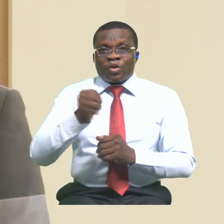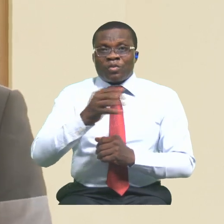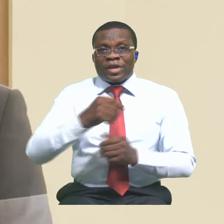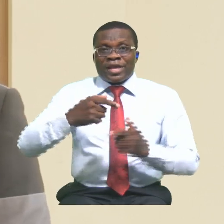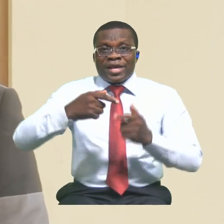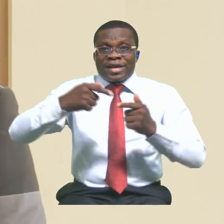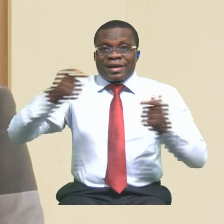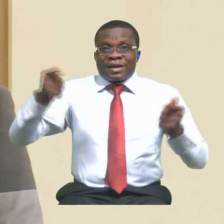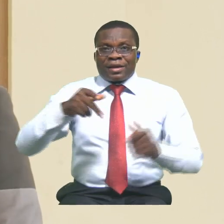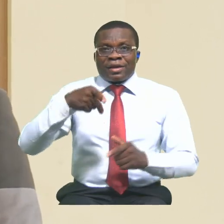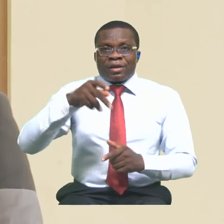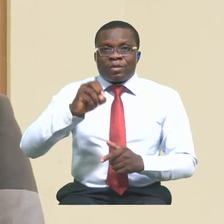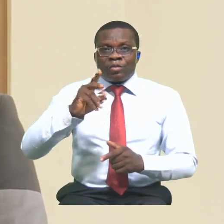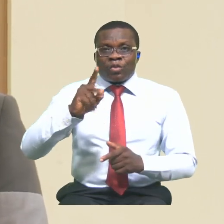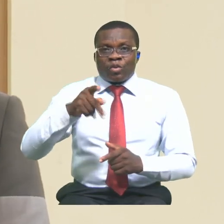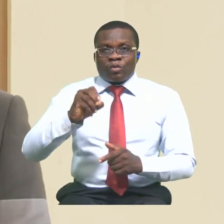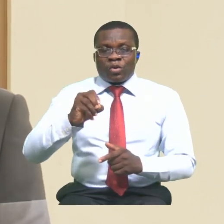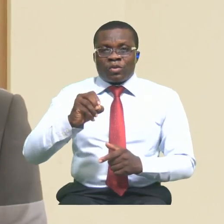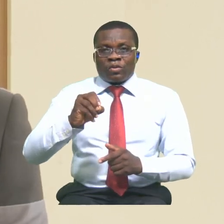Popo.